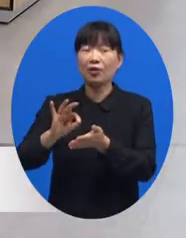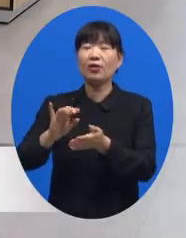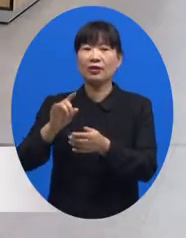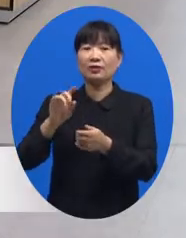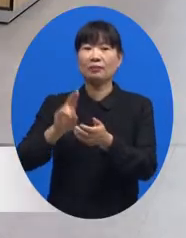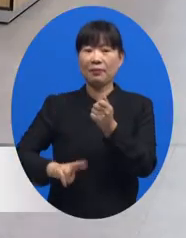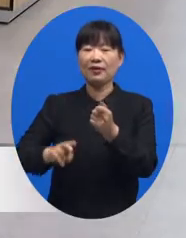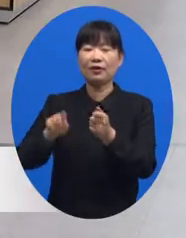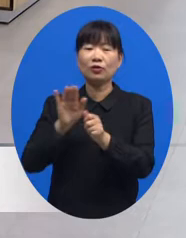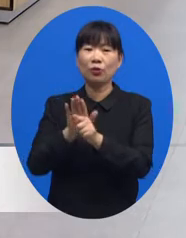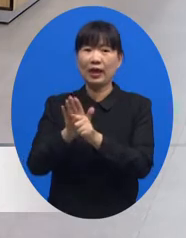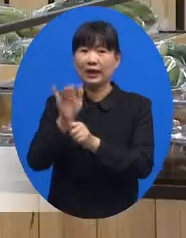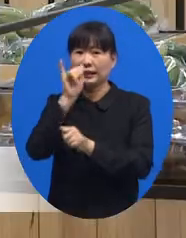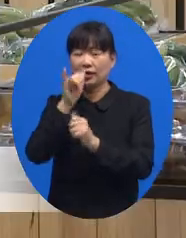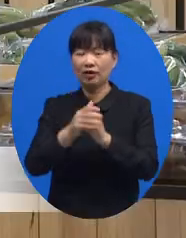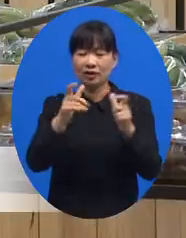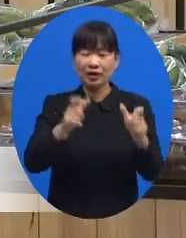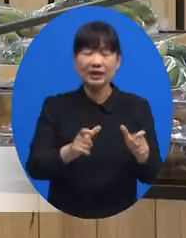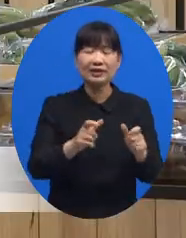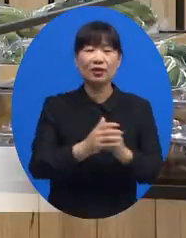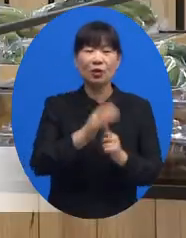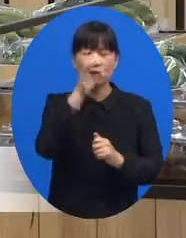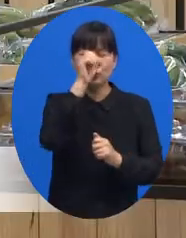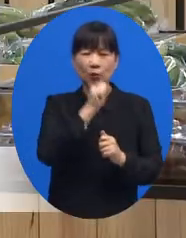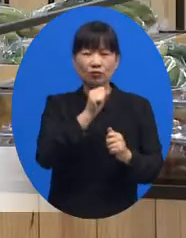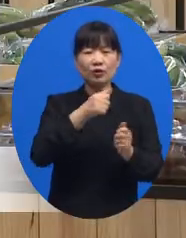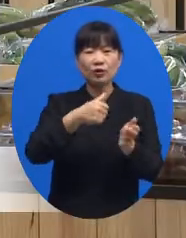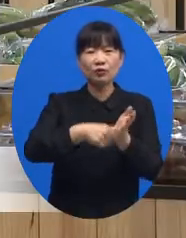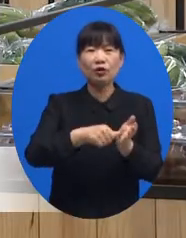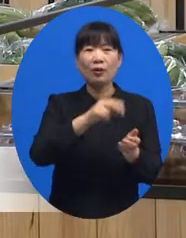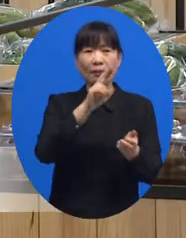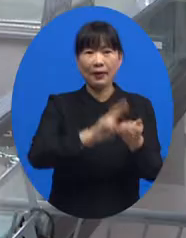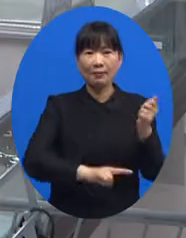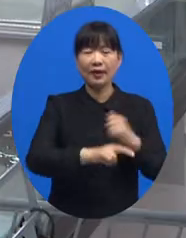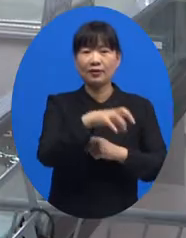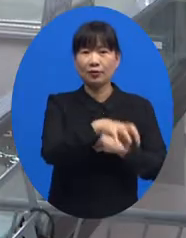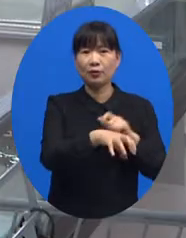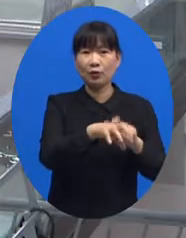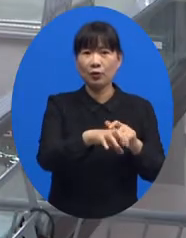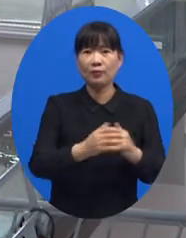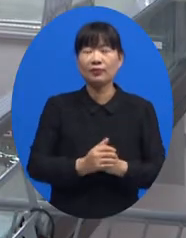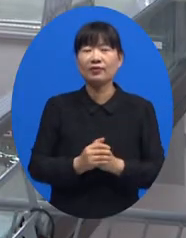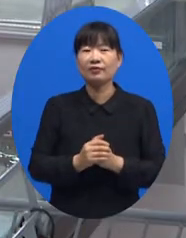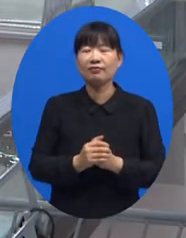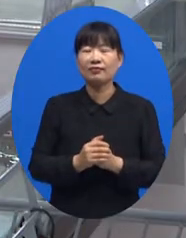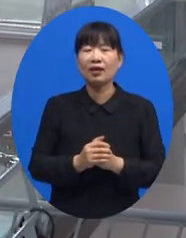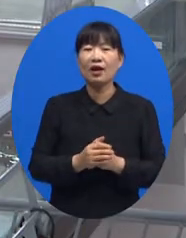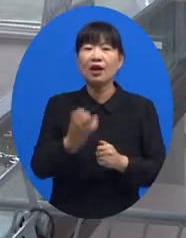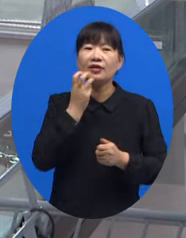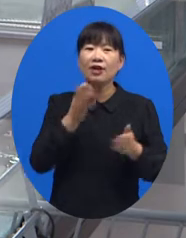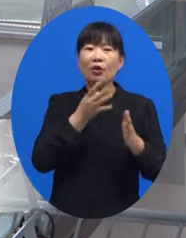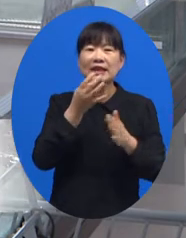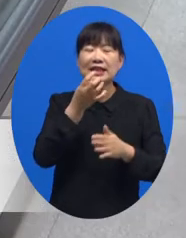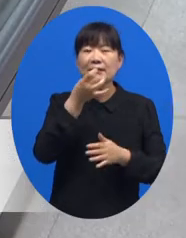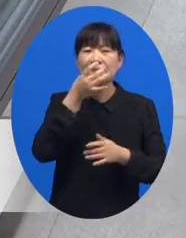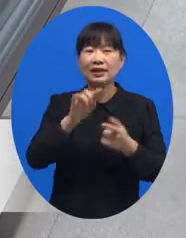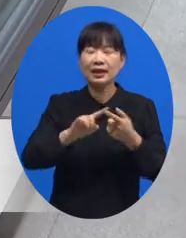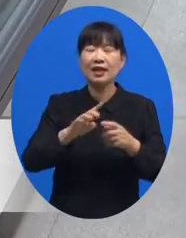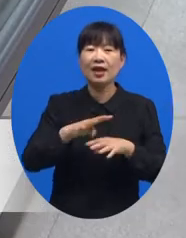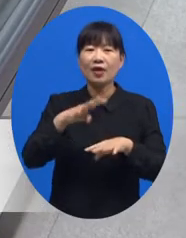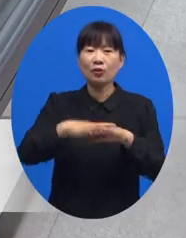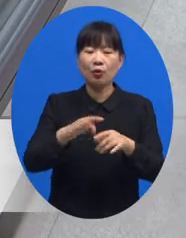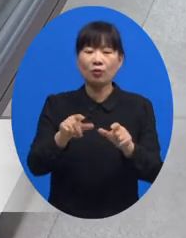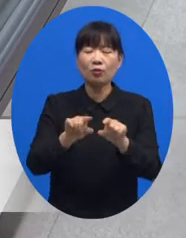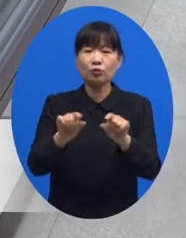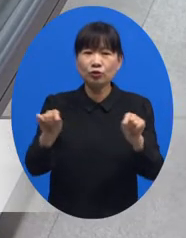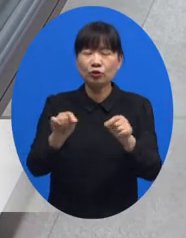지역에서 생산된 신선한 로컬푸드를 판매하는 직매장. 경기미와 농축수산물 할인 판매가 한창입니다. 연말까지